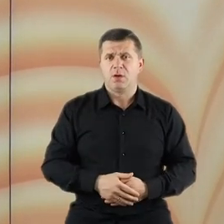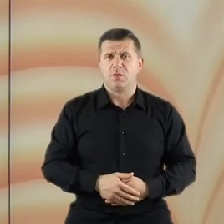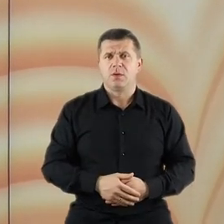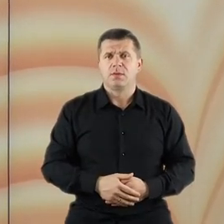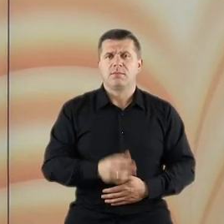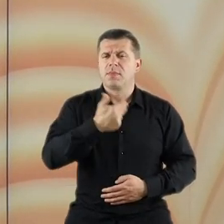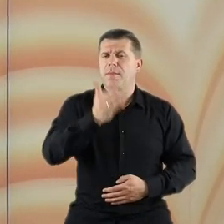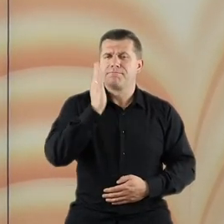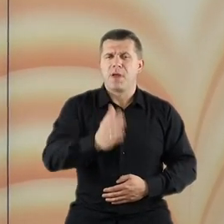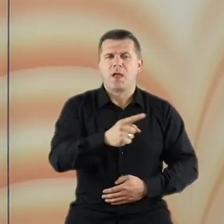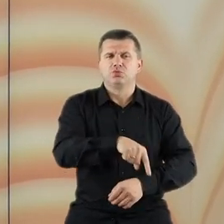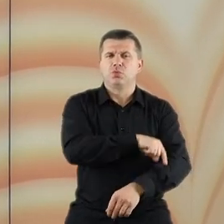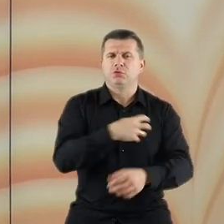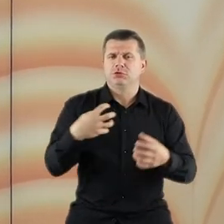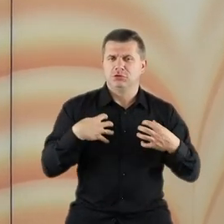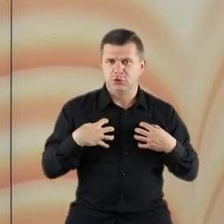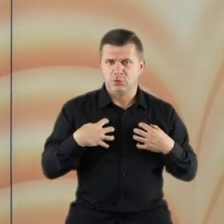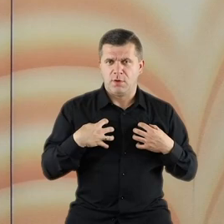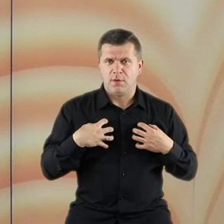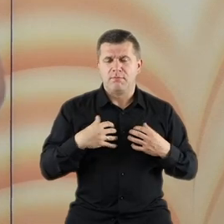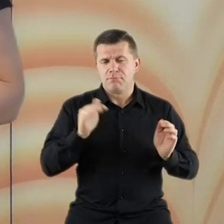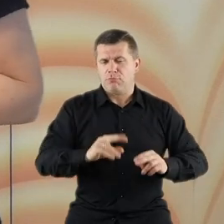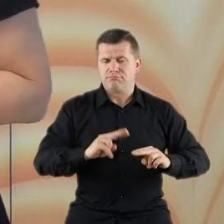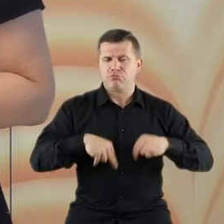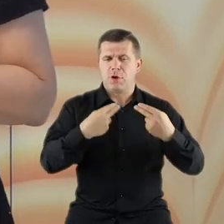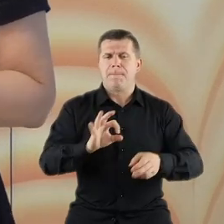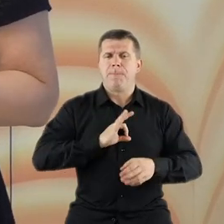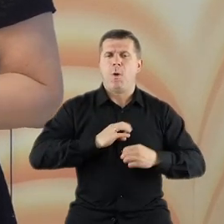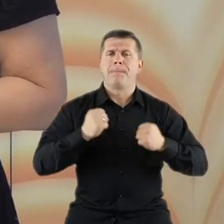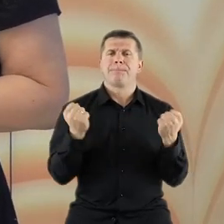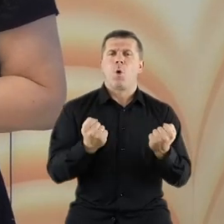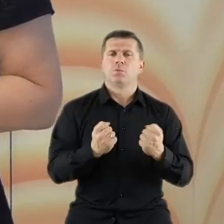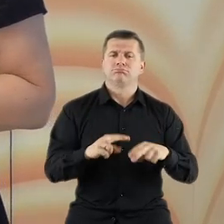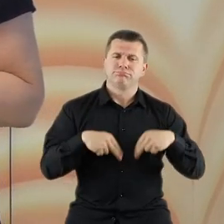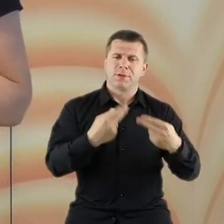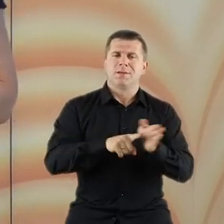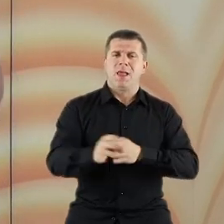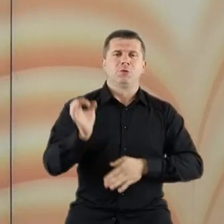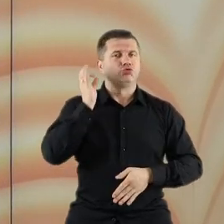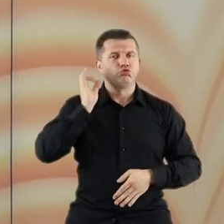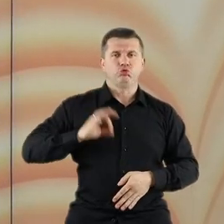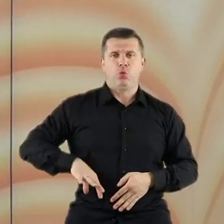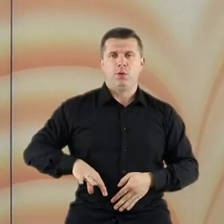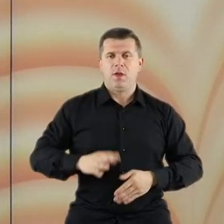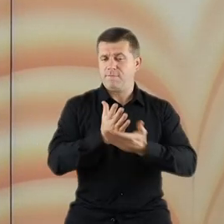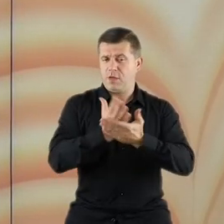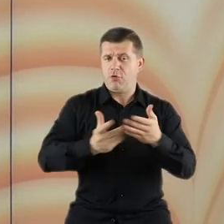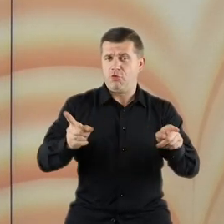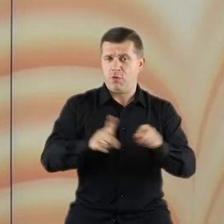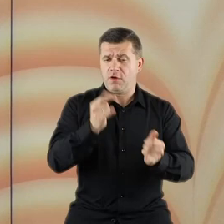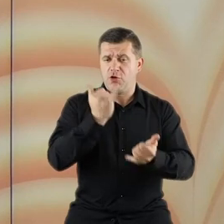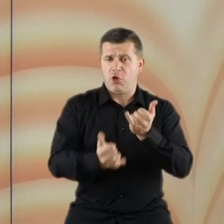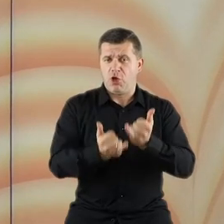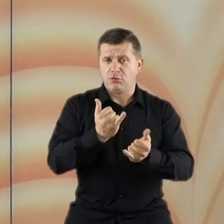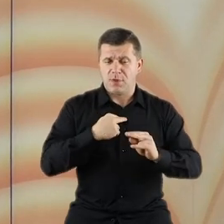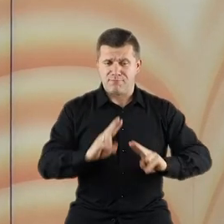po prostu nie będzie dłużej żyła może przekazać swoją moc córce wierzono również